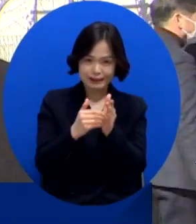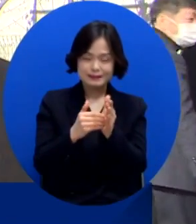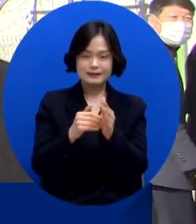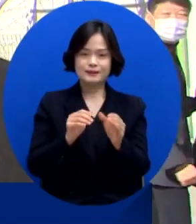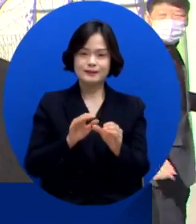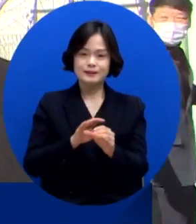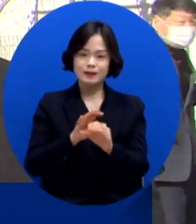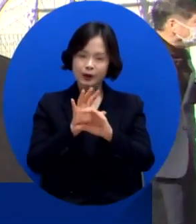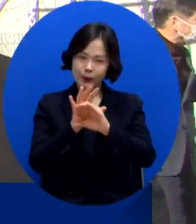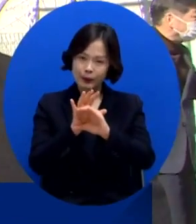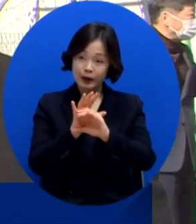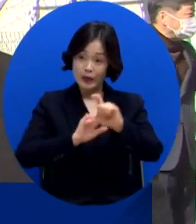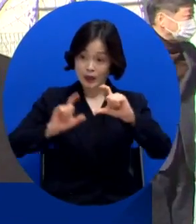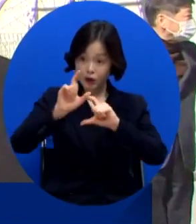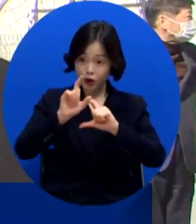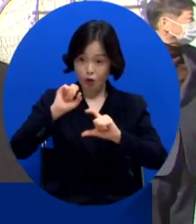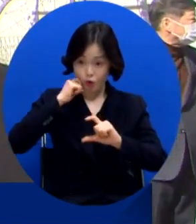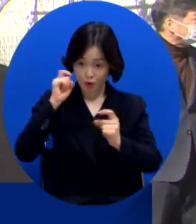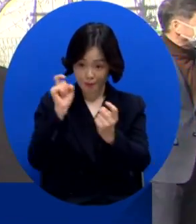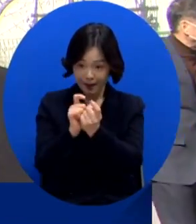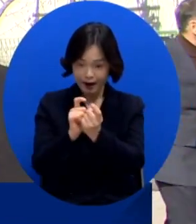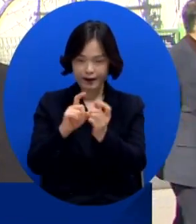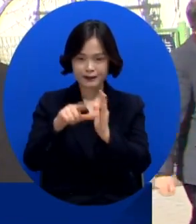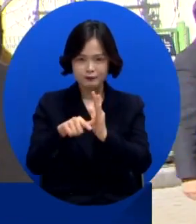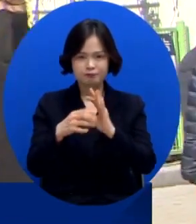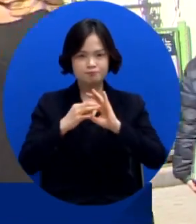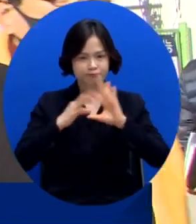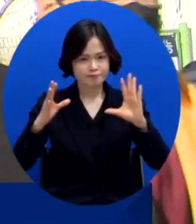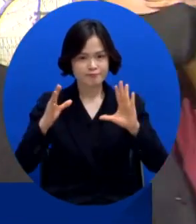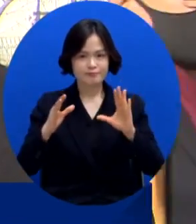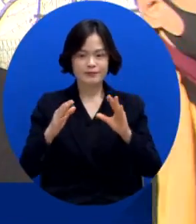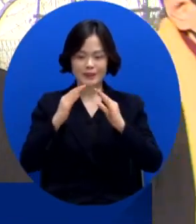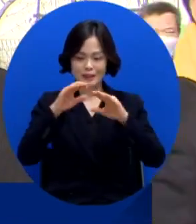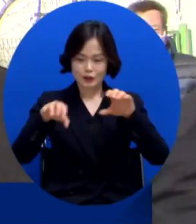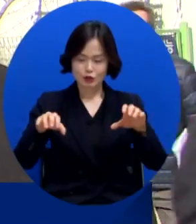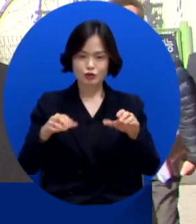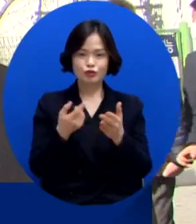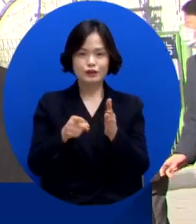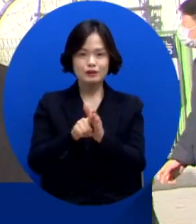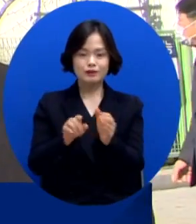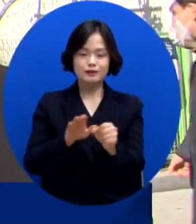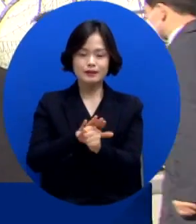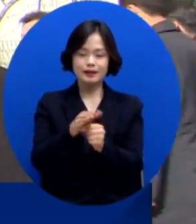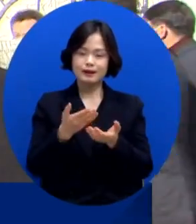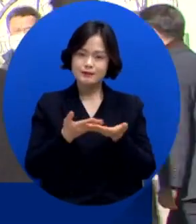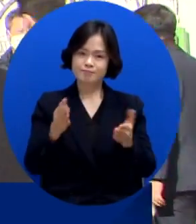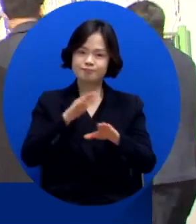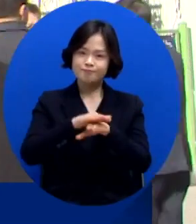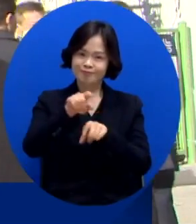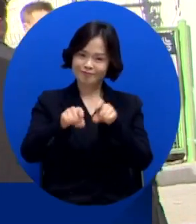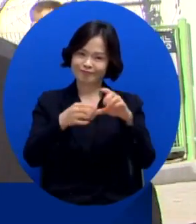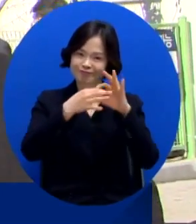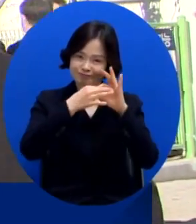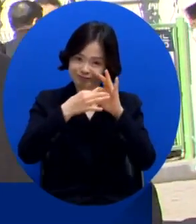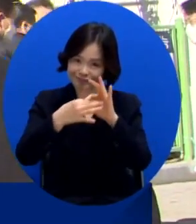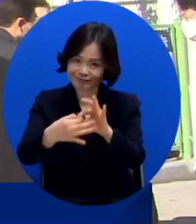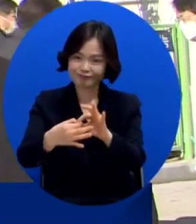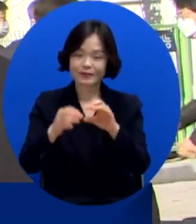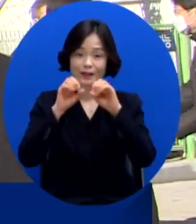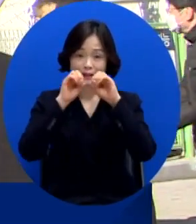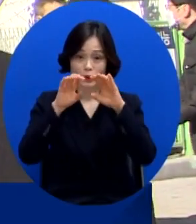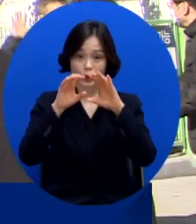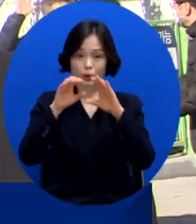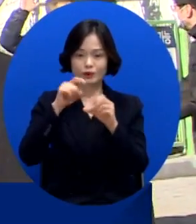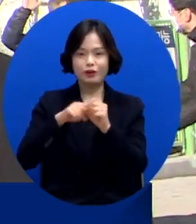있어도 이 이웃의 양식을 나누는 이 사랑의 실천이 계속되어져서 선교적 삶이 교회